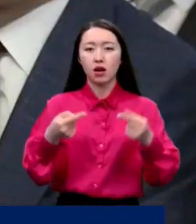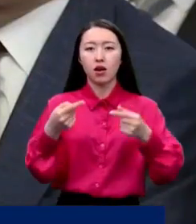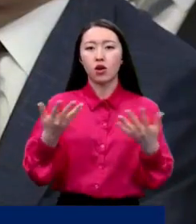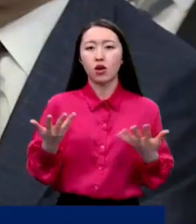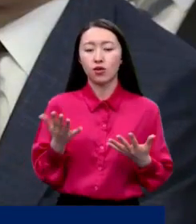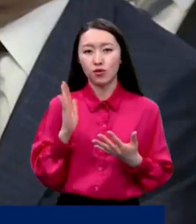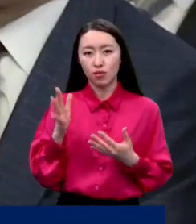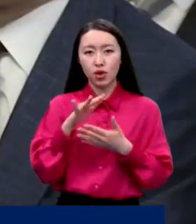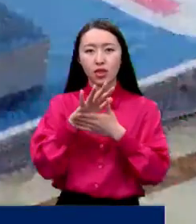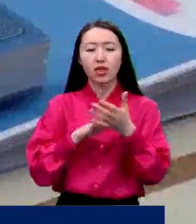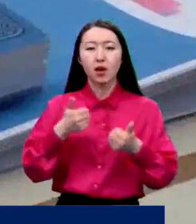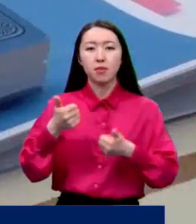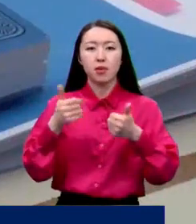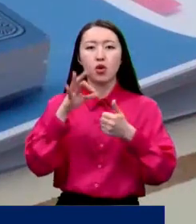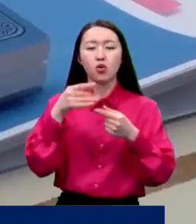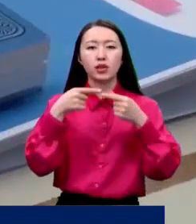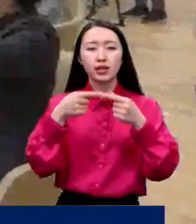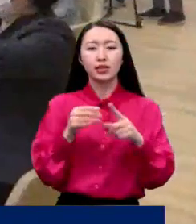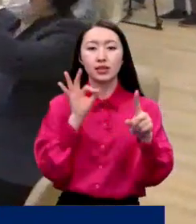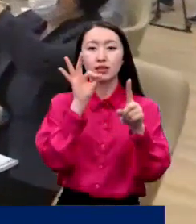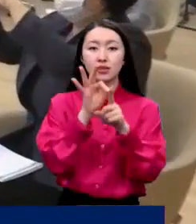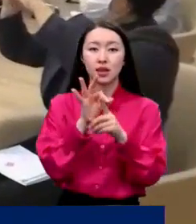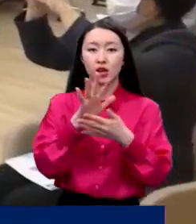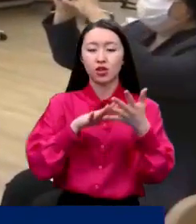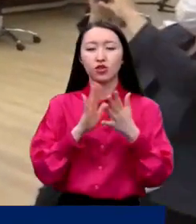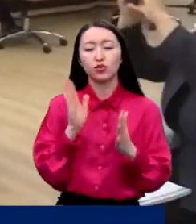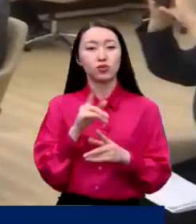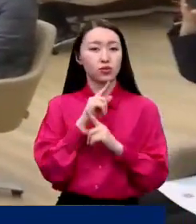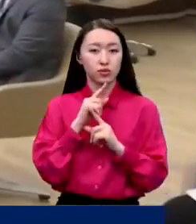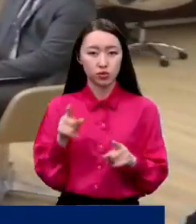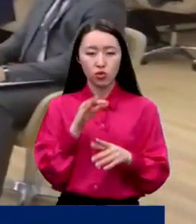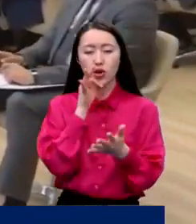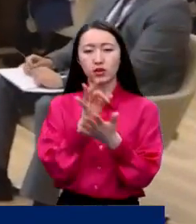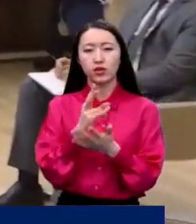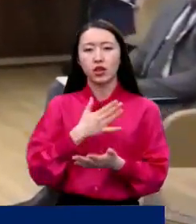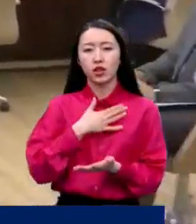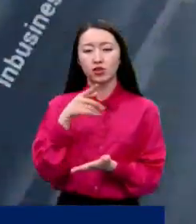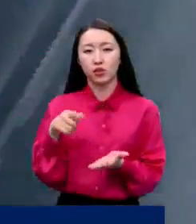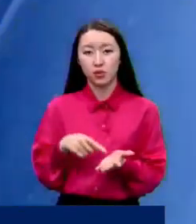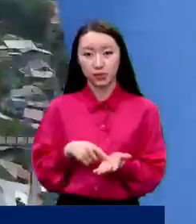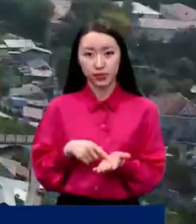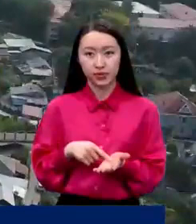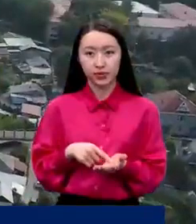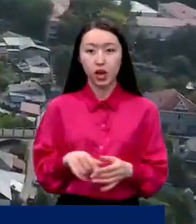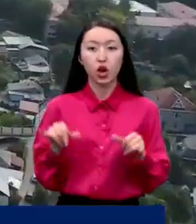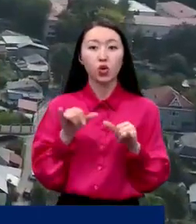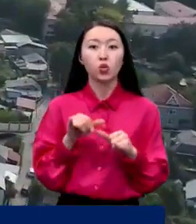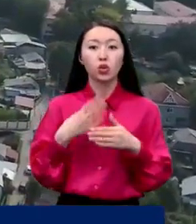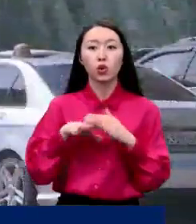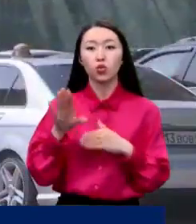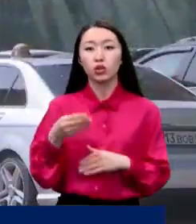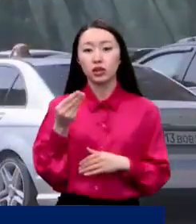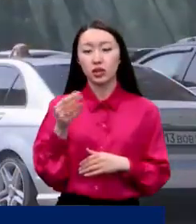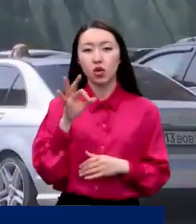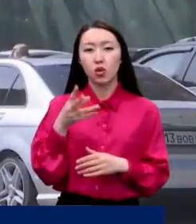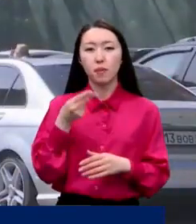отведет ли межпартийная борьба от истинных целей? Политобозреватель Газиз Абишев ответит на наши вопросы. Куда ушли деньги от